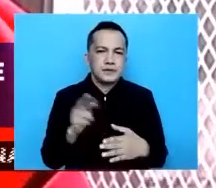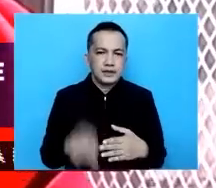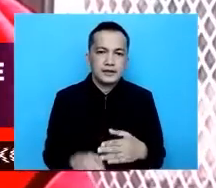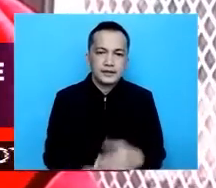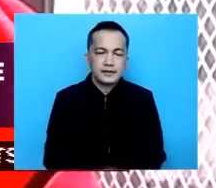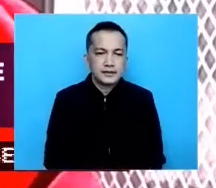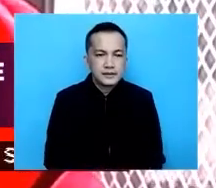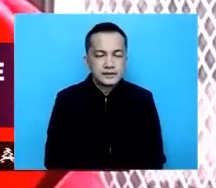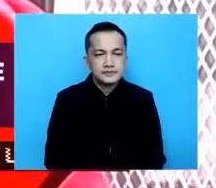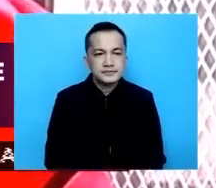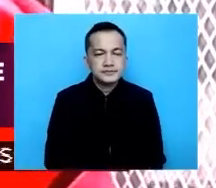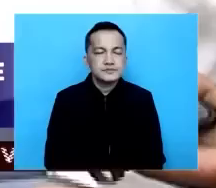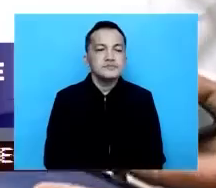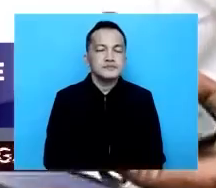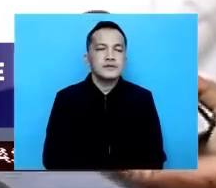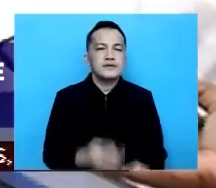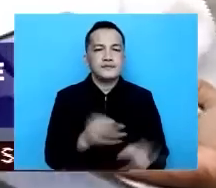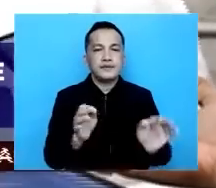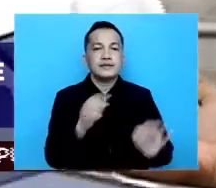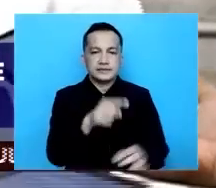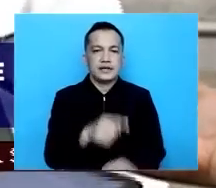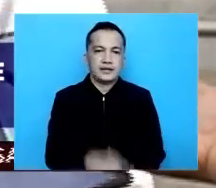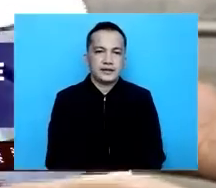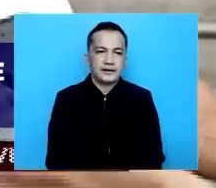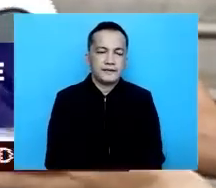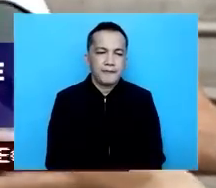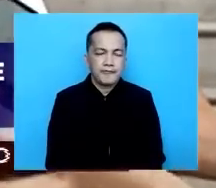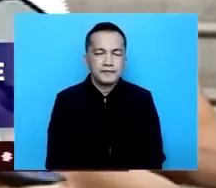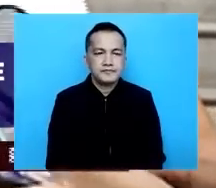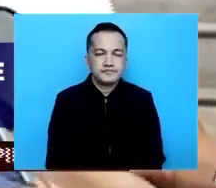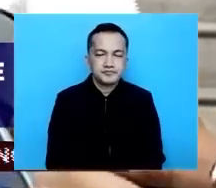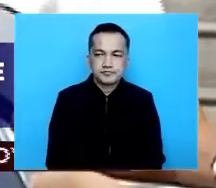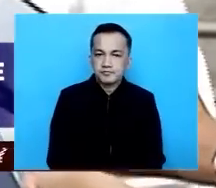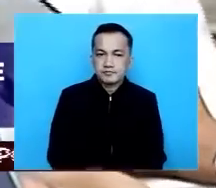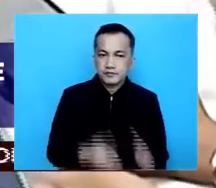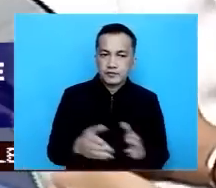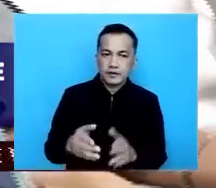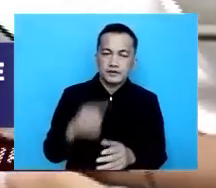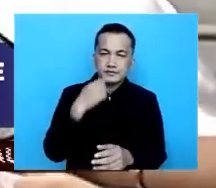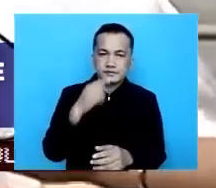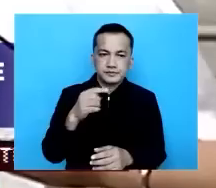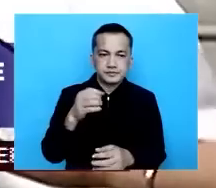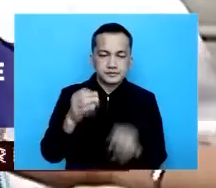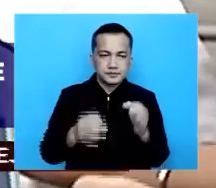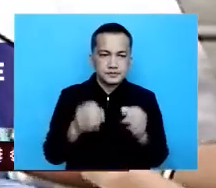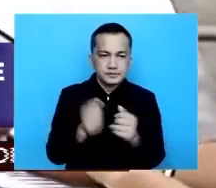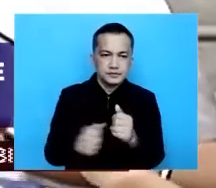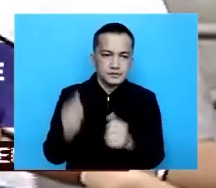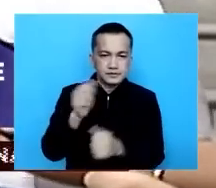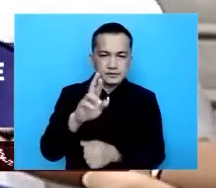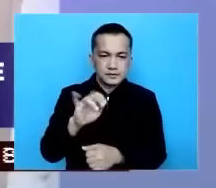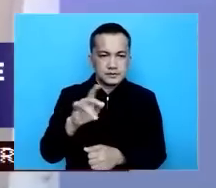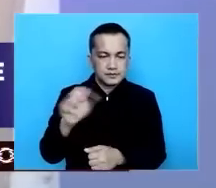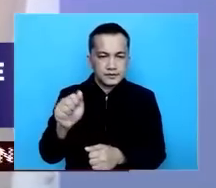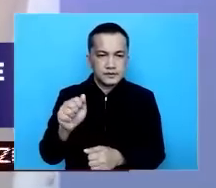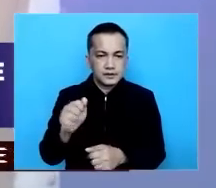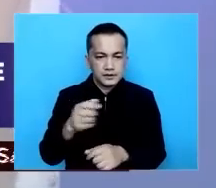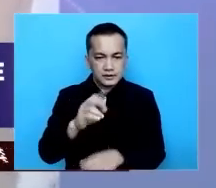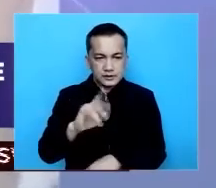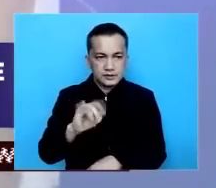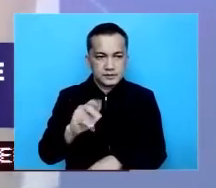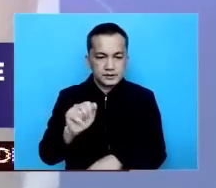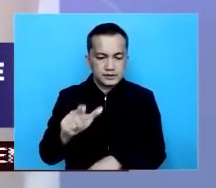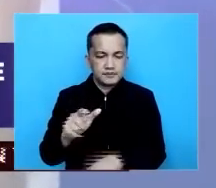Opo. Dismissed na siya. Ayon kay Justice Secretary Boyeng Remulla, ang dismissal ng kasong ito ang